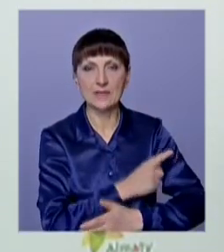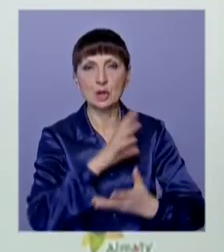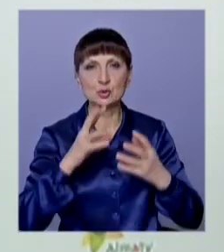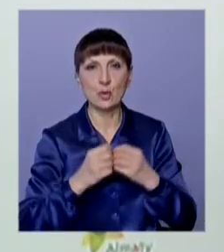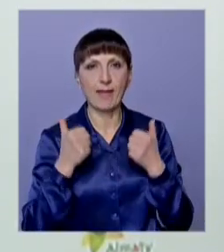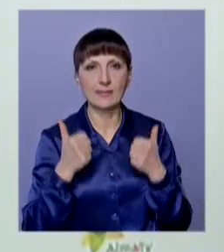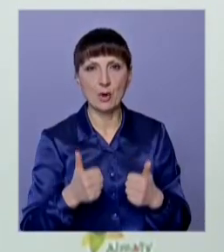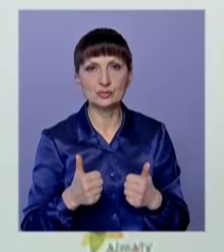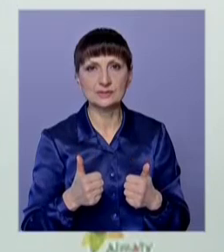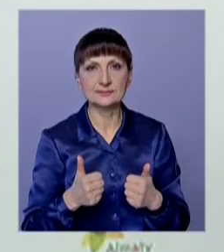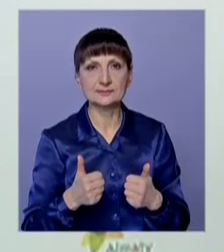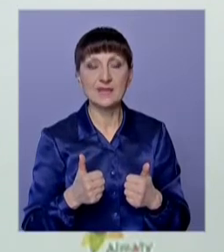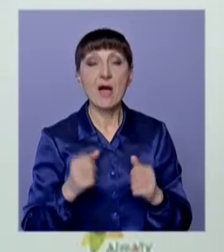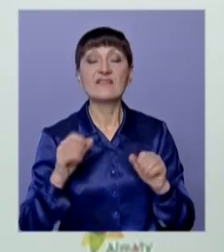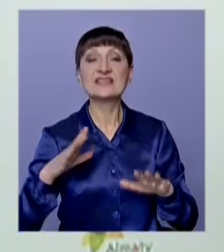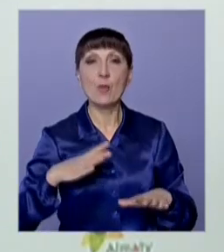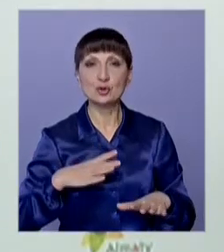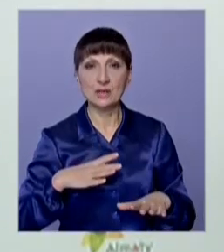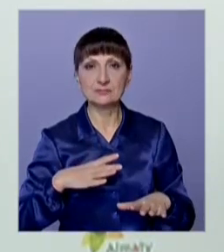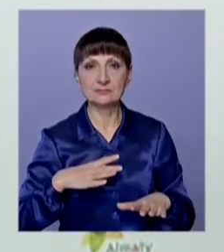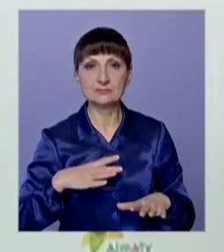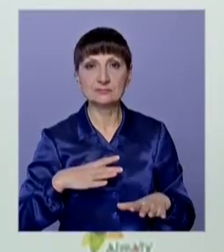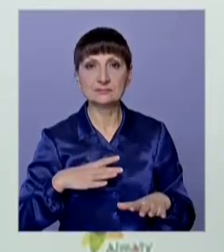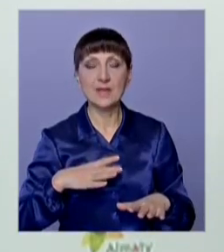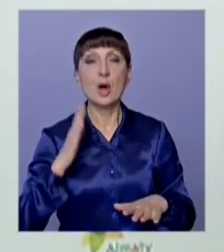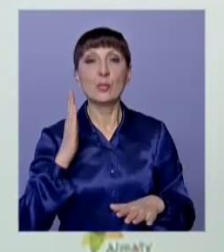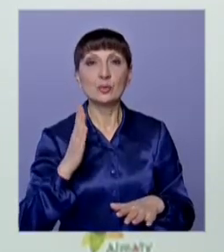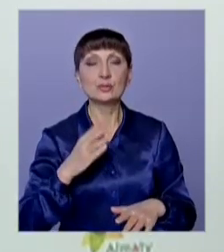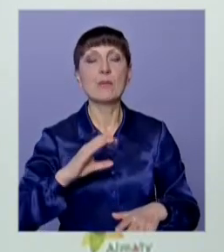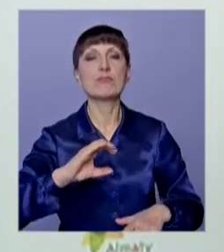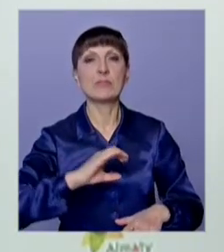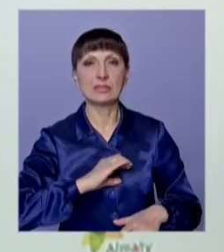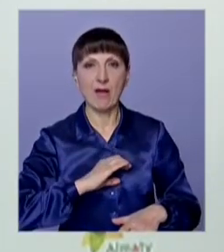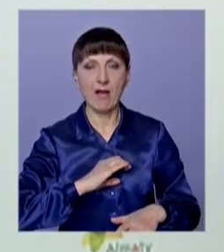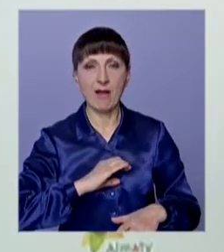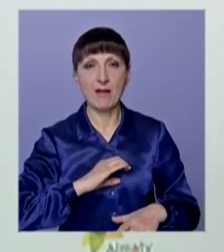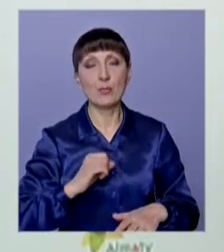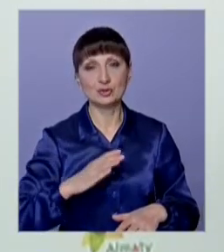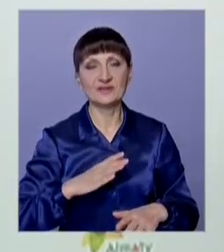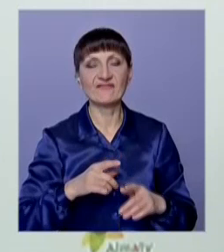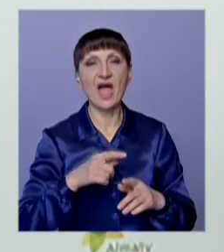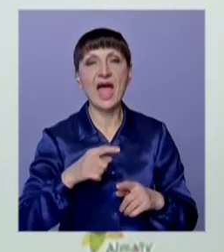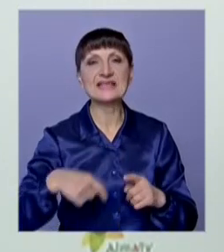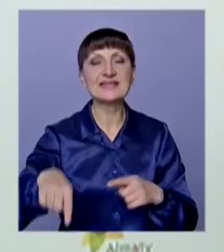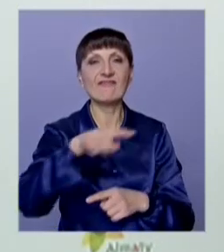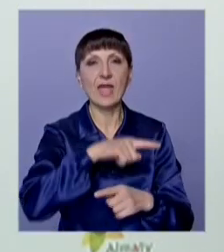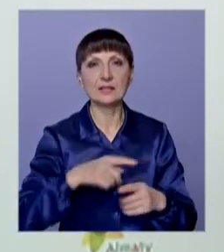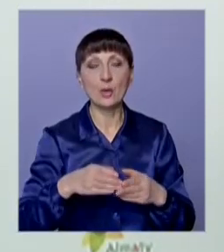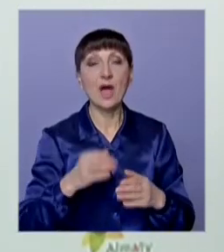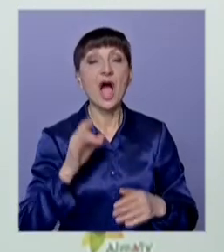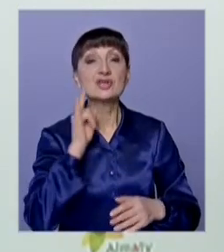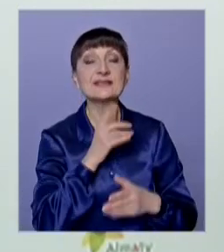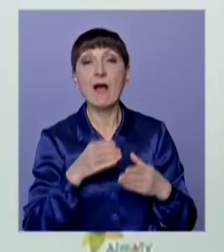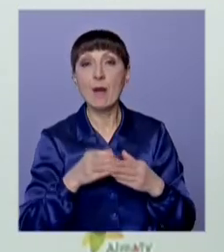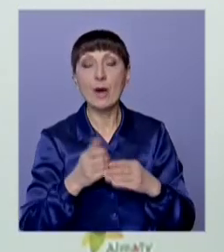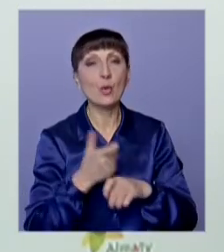результаты. Но, возможно, будут медали в эстафетных гонках. У нас женская команда в этом